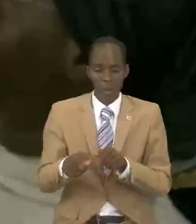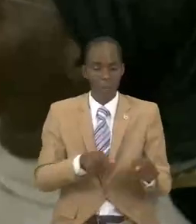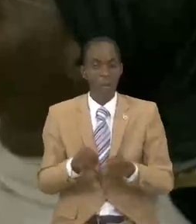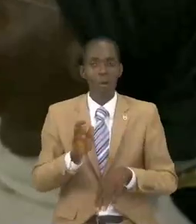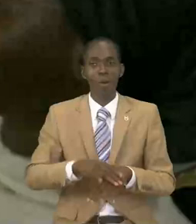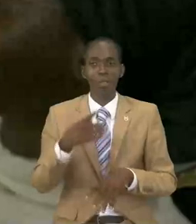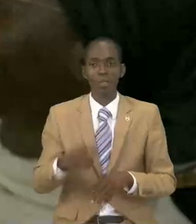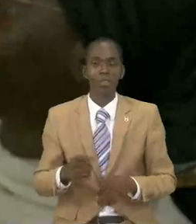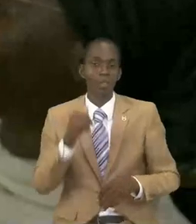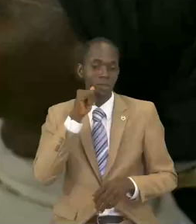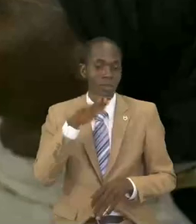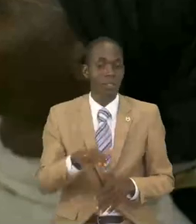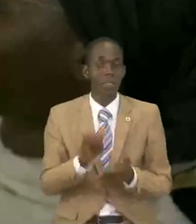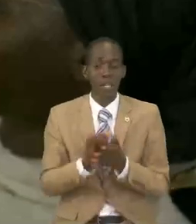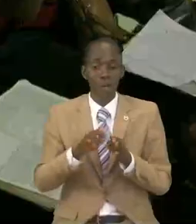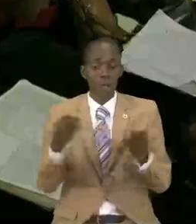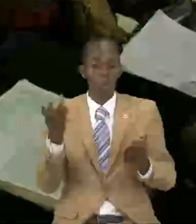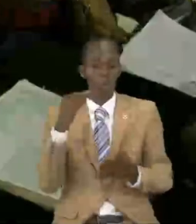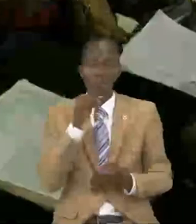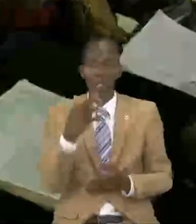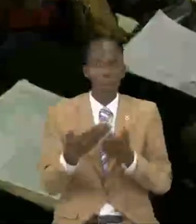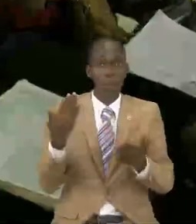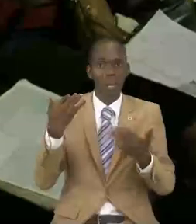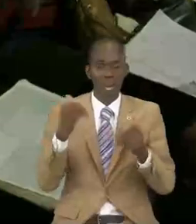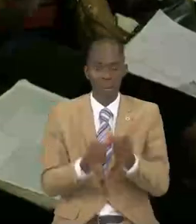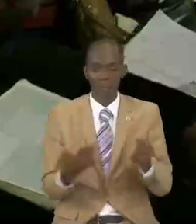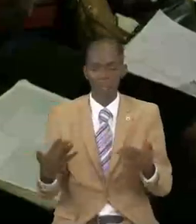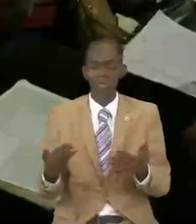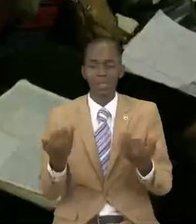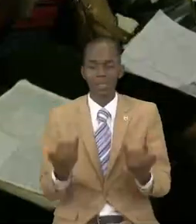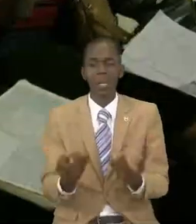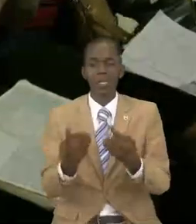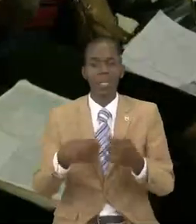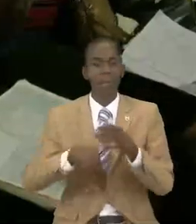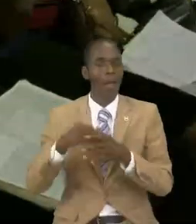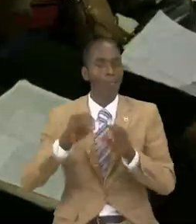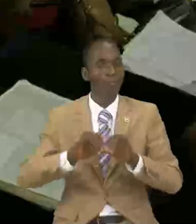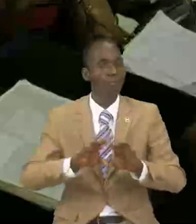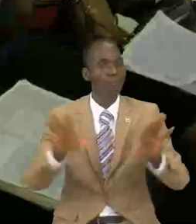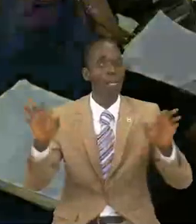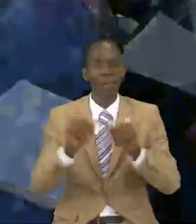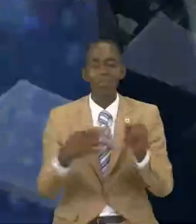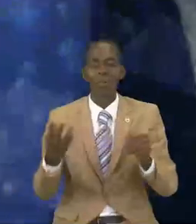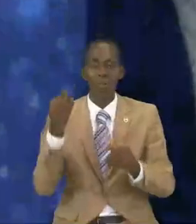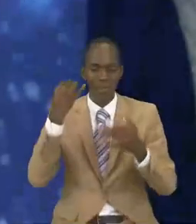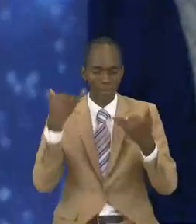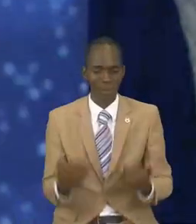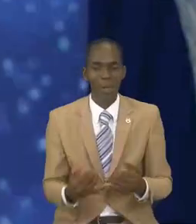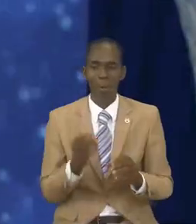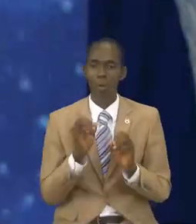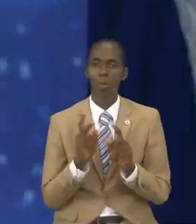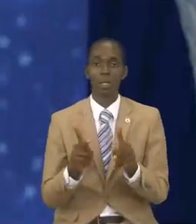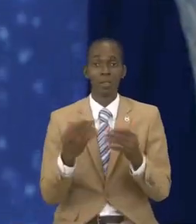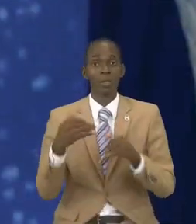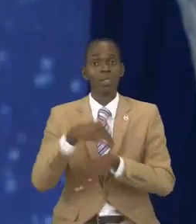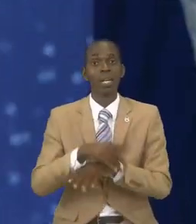fille. L'ouverture qui n'était pas là, Dieu a tout tracé normalement. Et tout était correct ce soir.